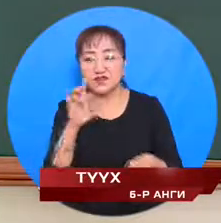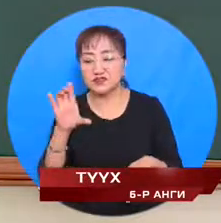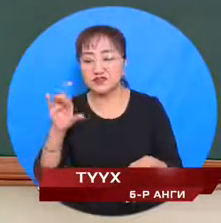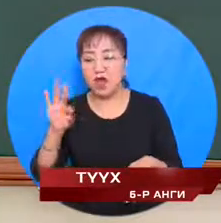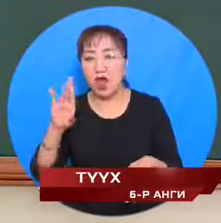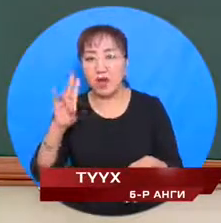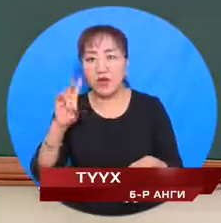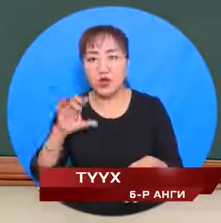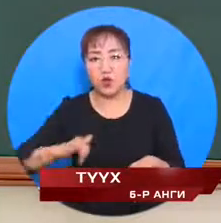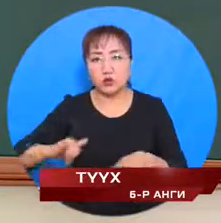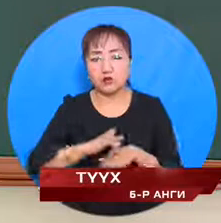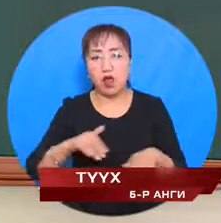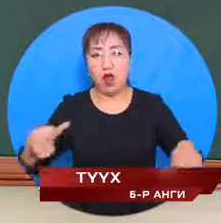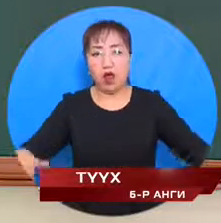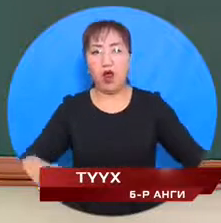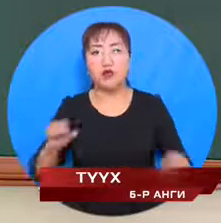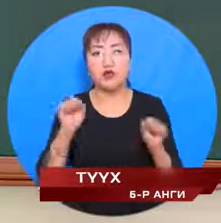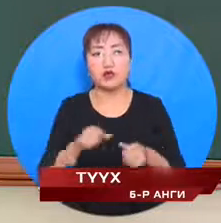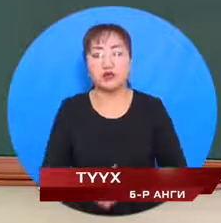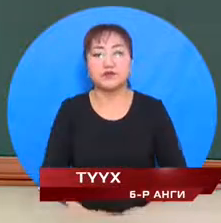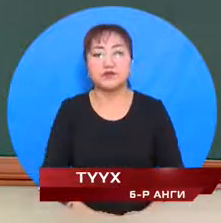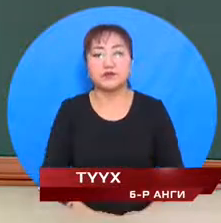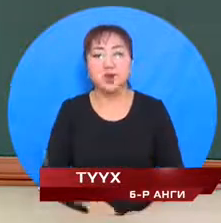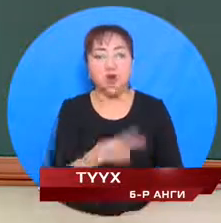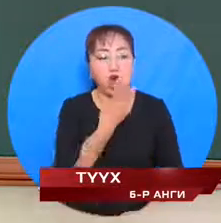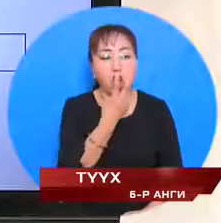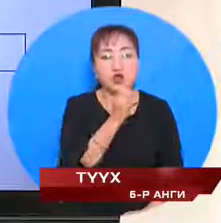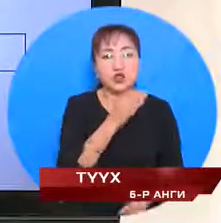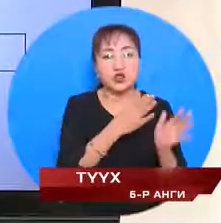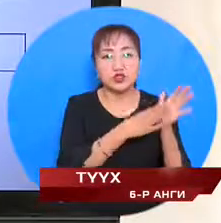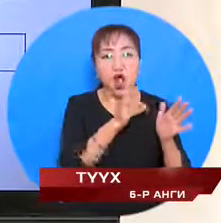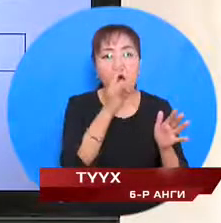буюу 209 онд байгуулагдсан улс бол мэдээж Хүннү улс байгаа.